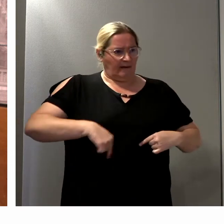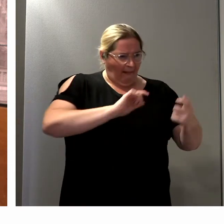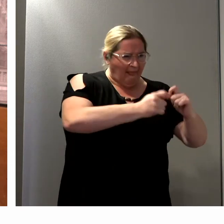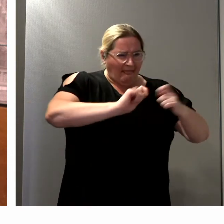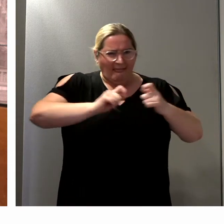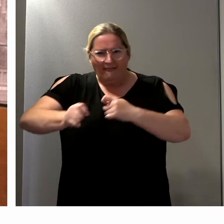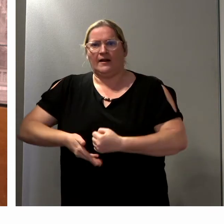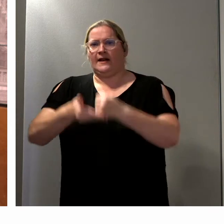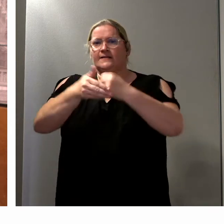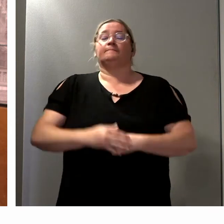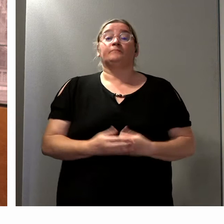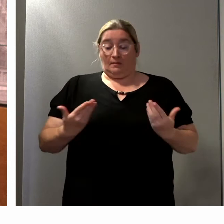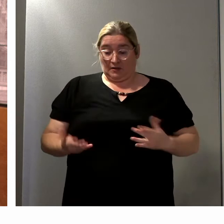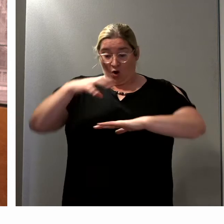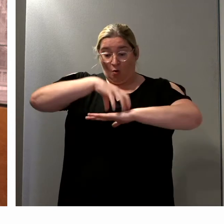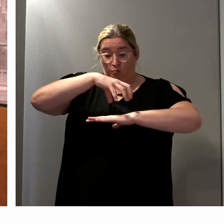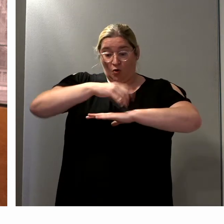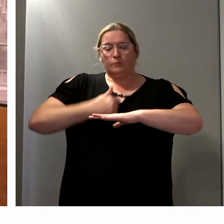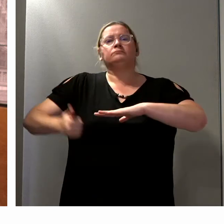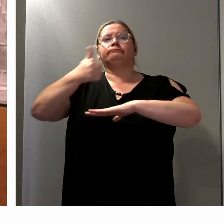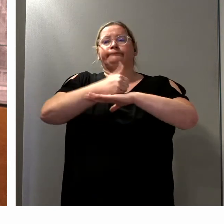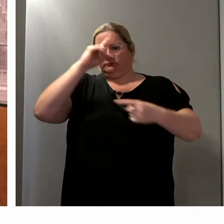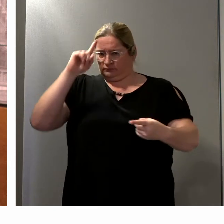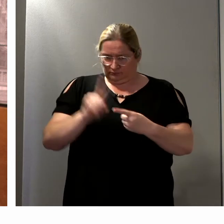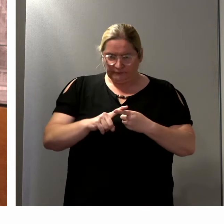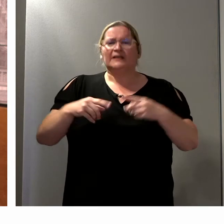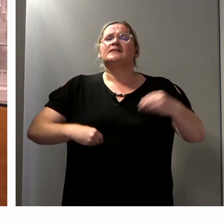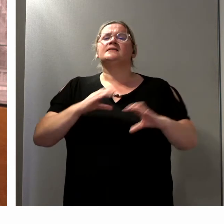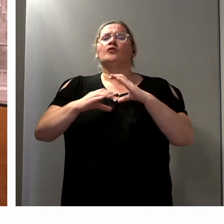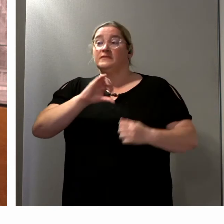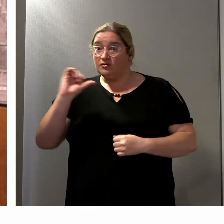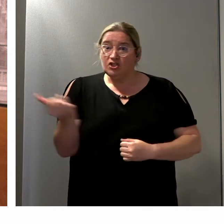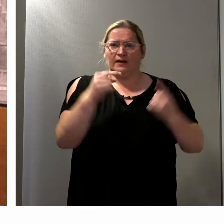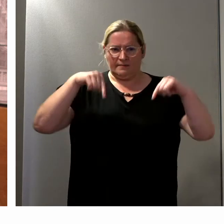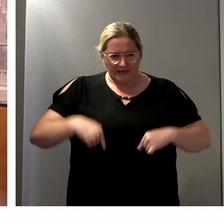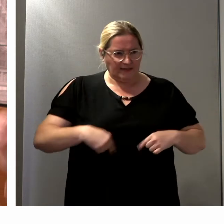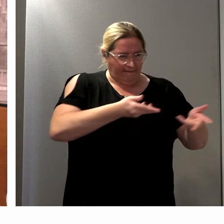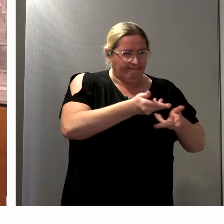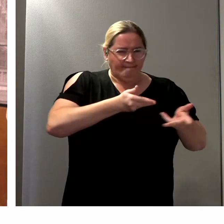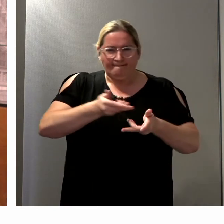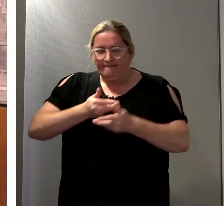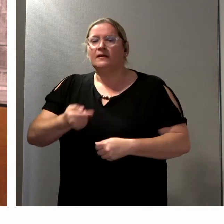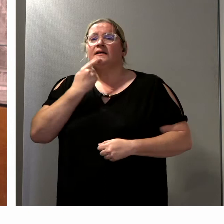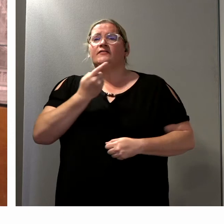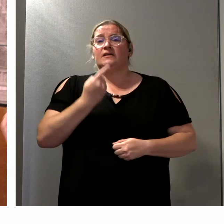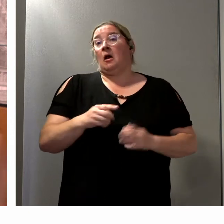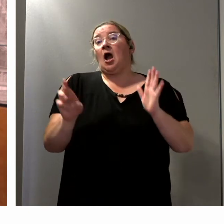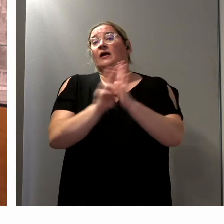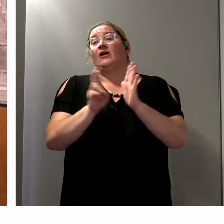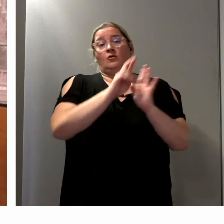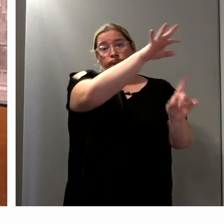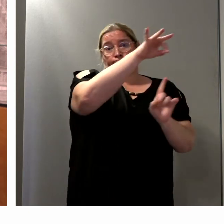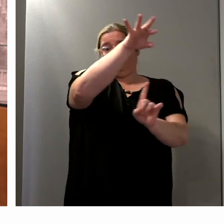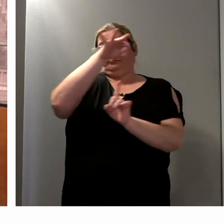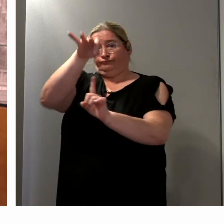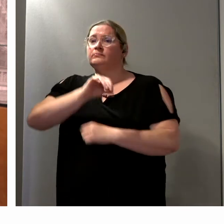pôle qui a vocation à animer et coordonner les directions de la communication des ministères. On mobilise du coup des référents, qui sont aujourd'hui nos